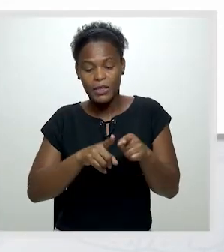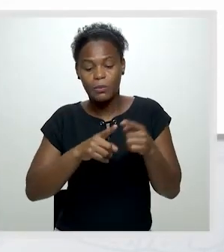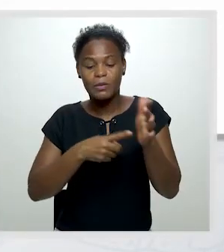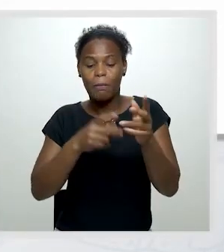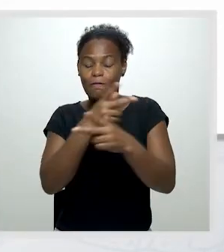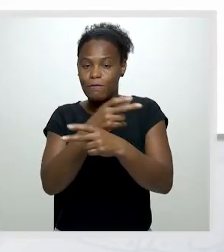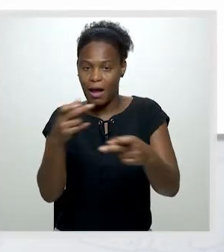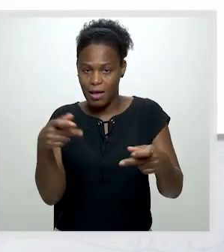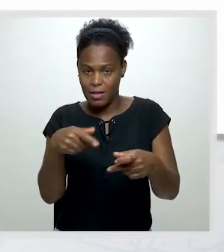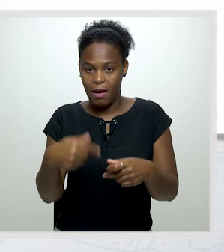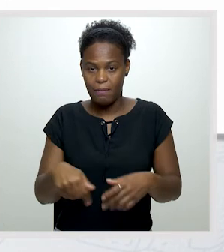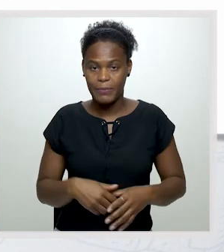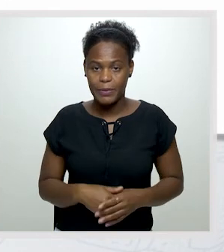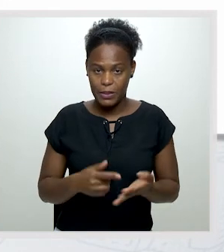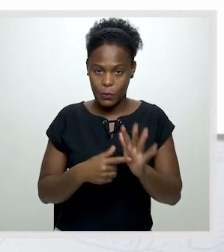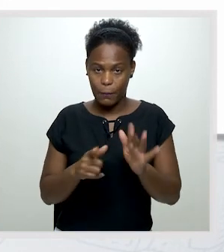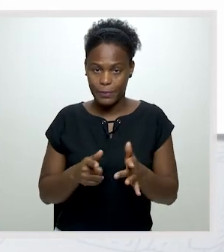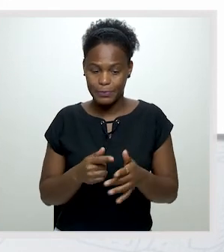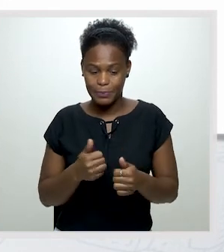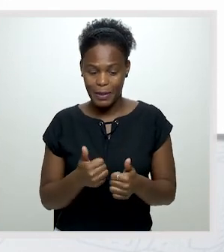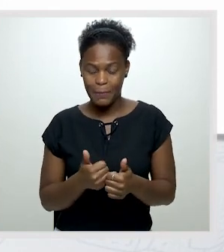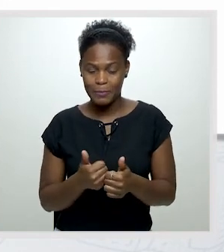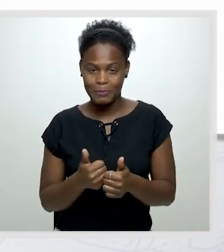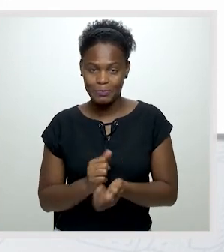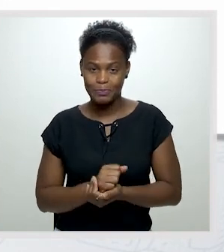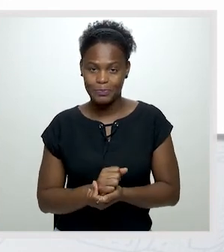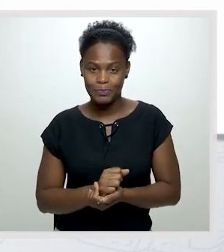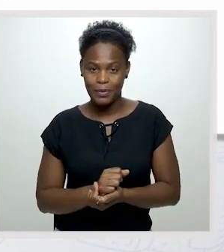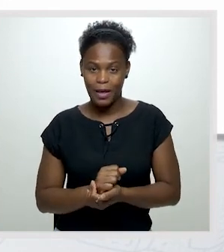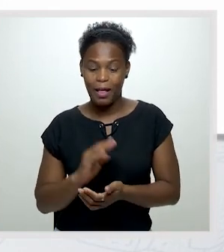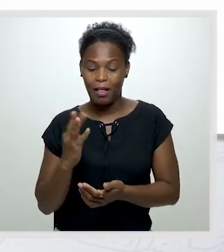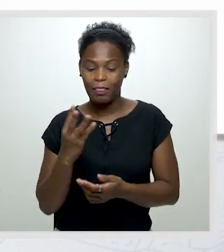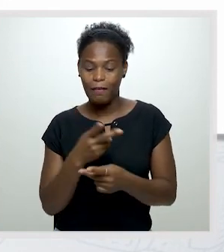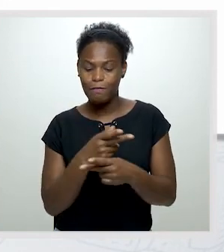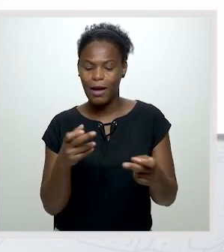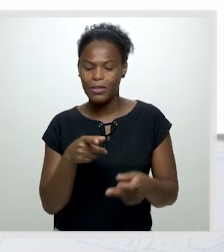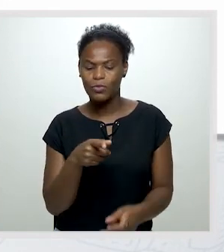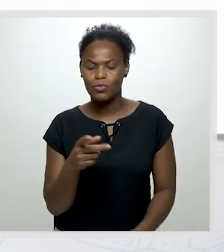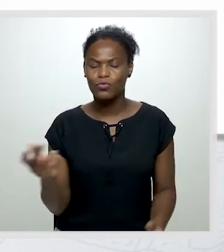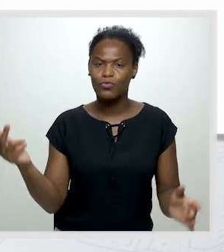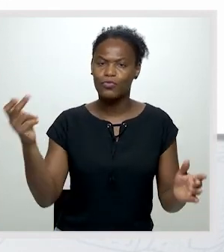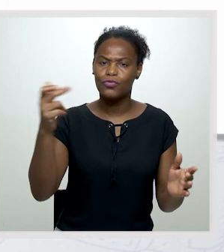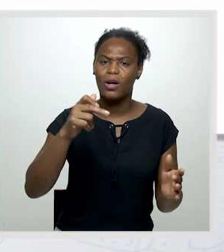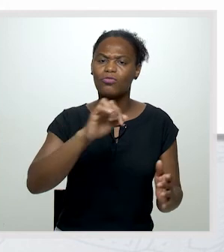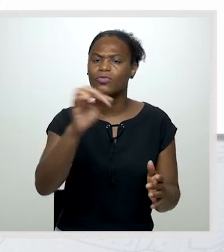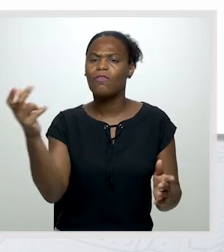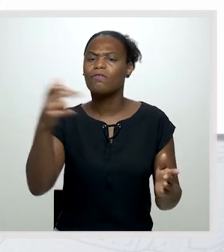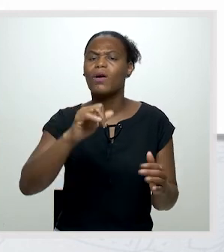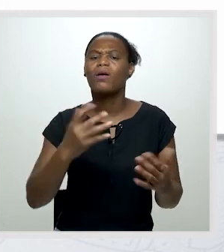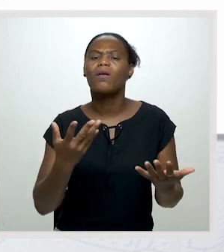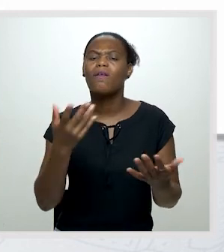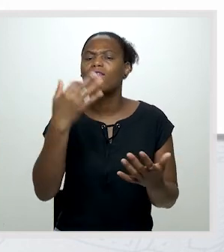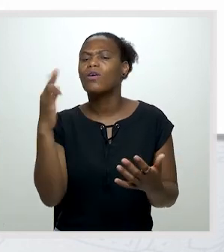phrase. C'est bien? Quatrième phrase, vous êtes arrivé quand en